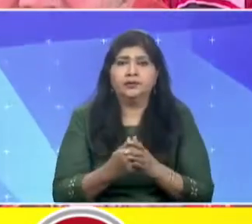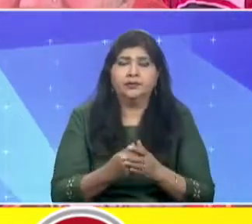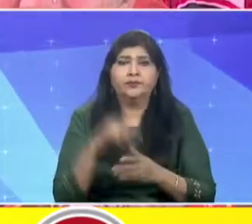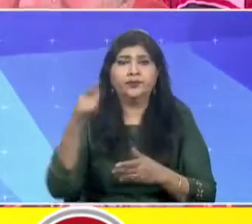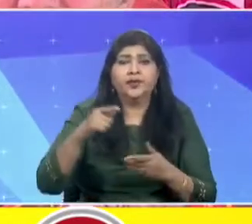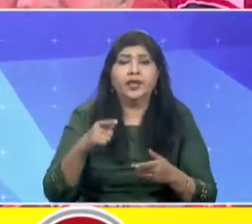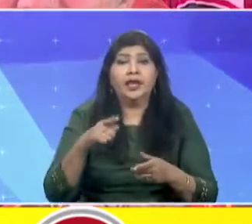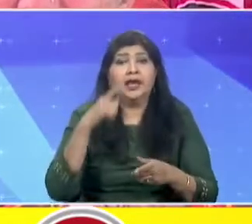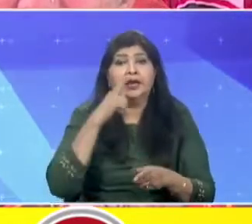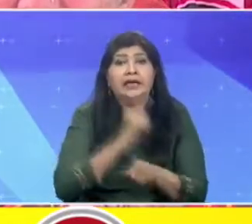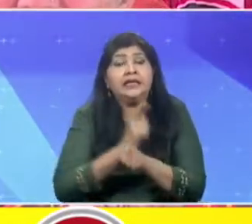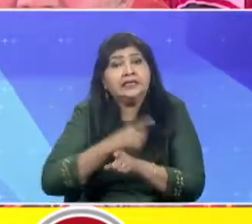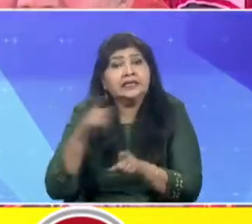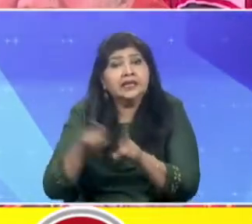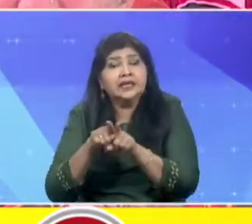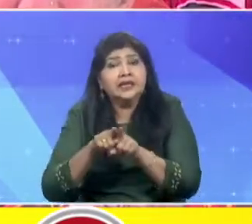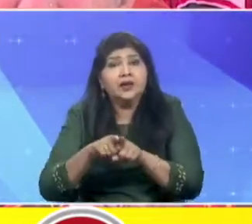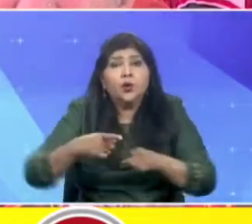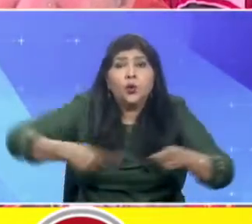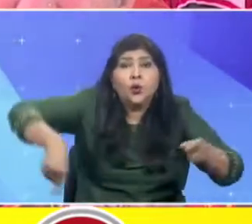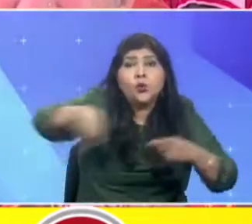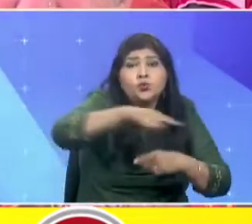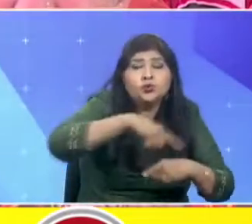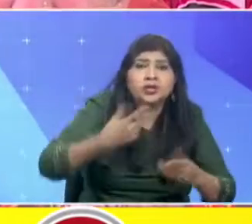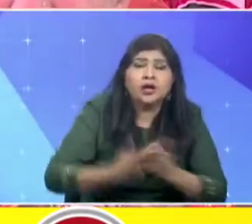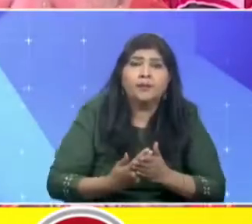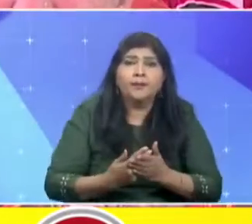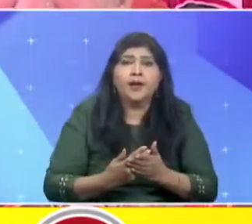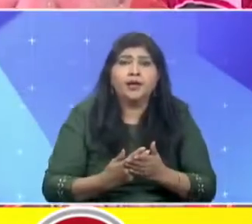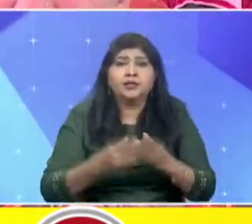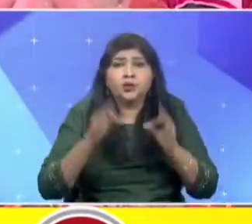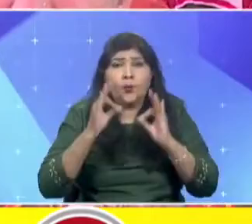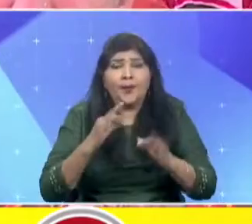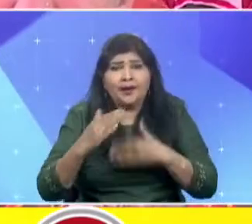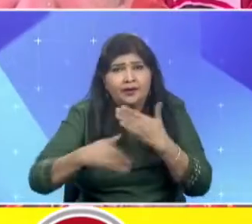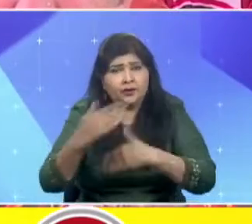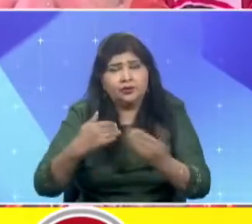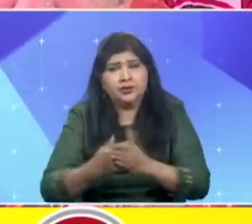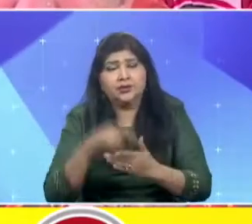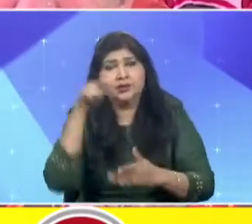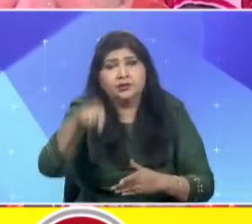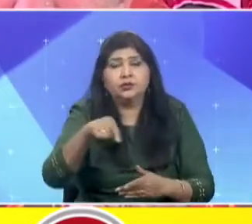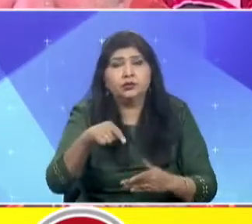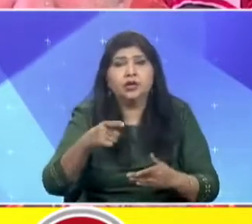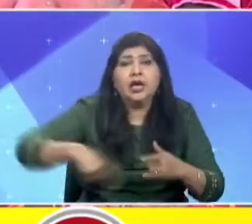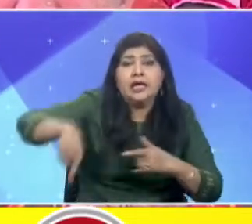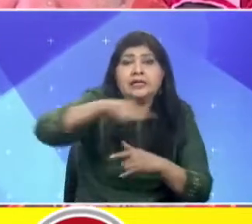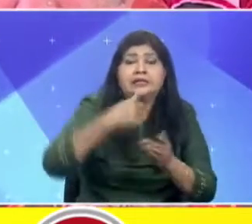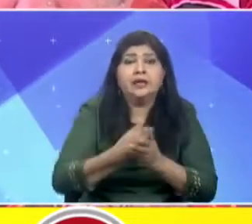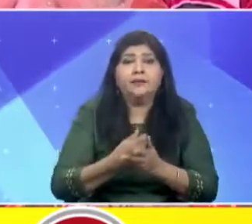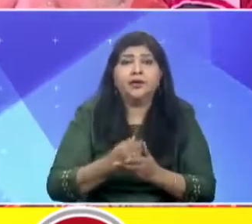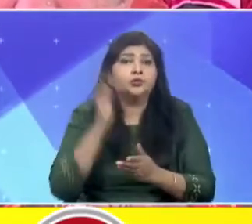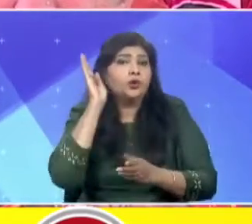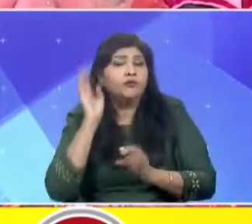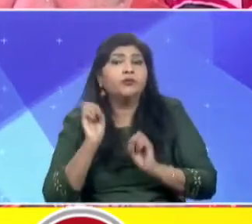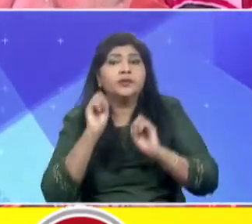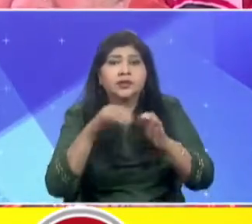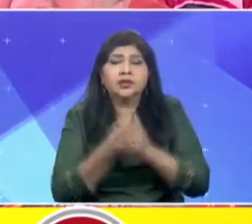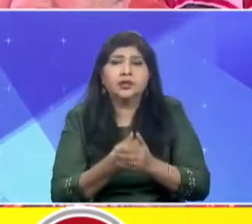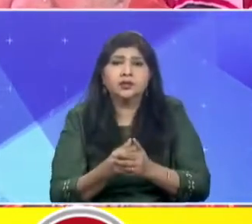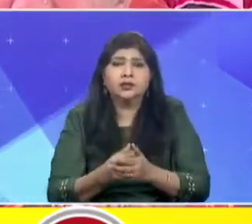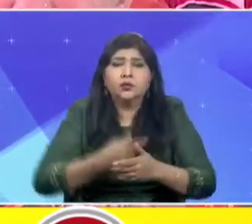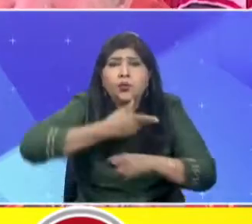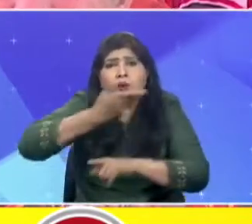एक शिक्षिका और एक समाज सुधारक के रूप में उन्होंने समाज को जागरूक भी किया और